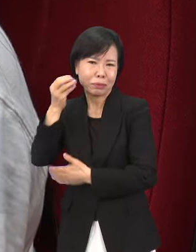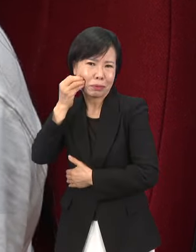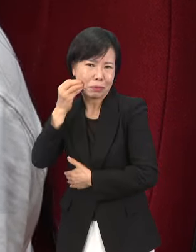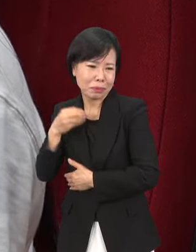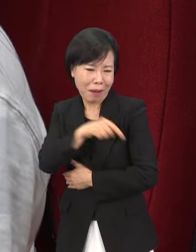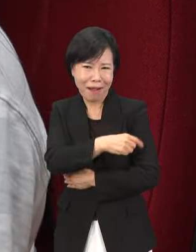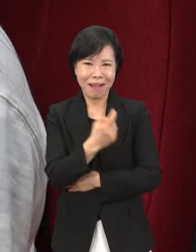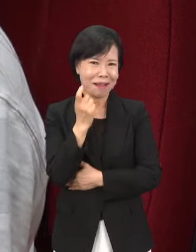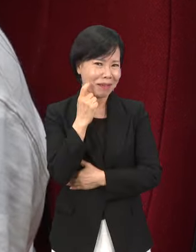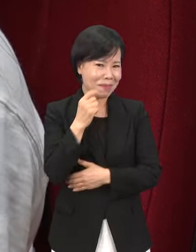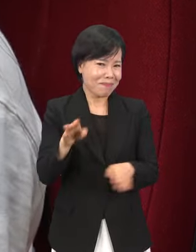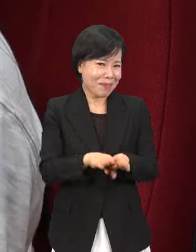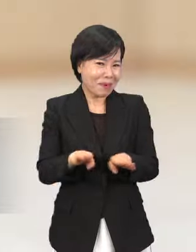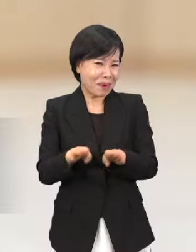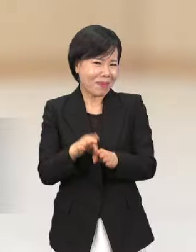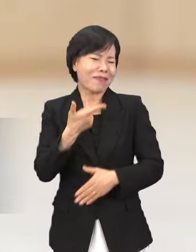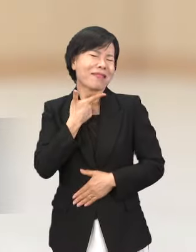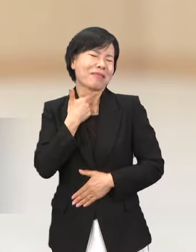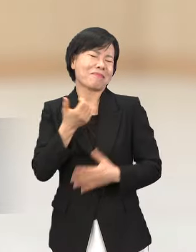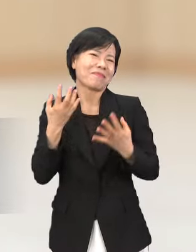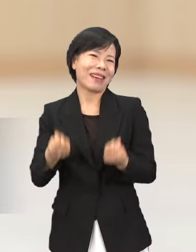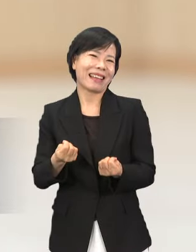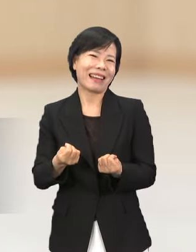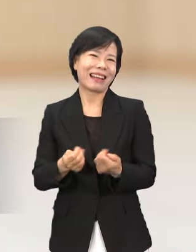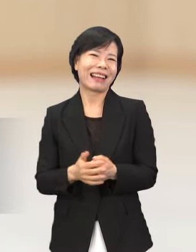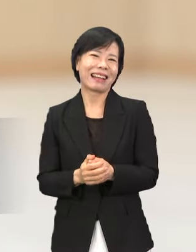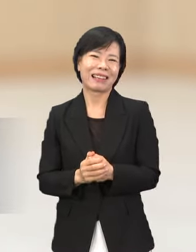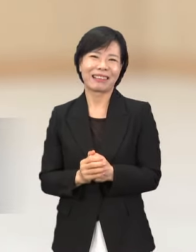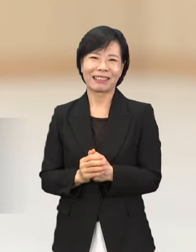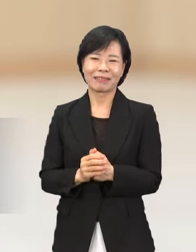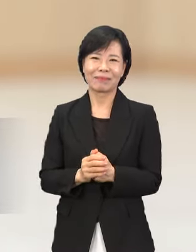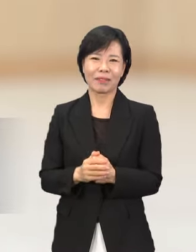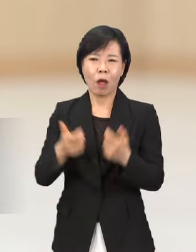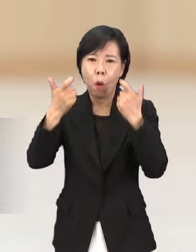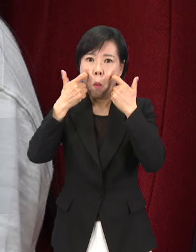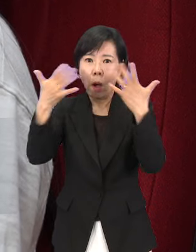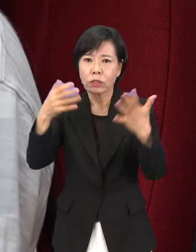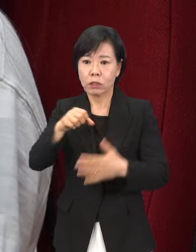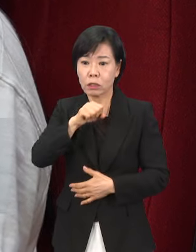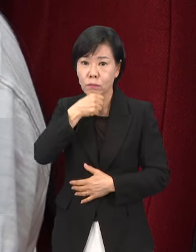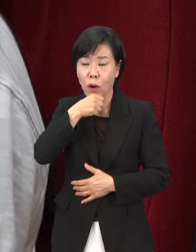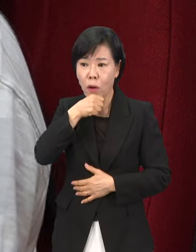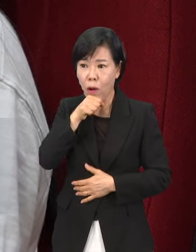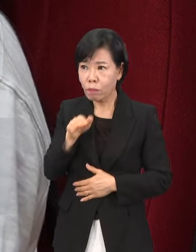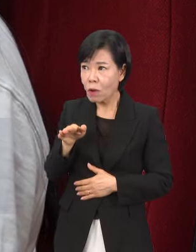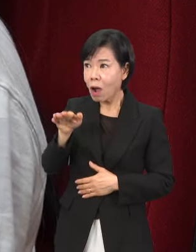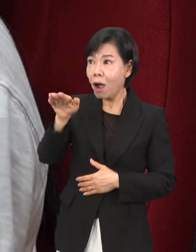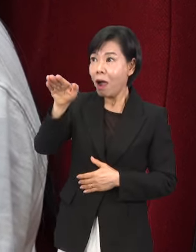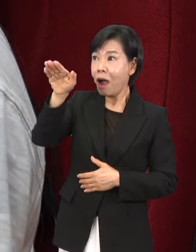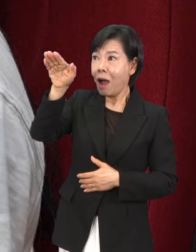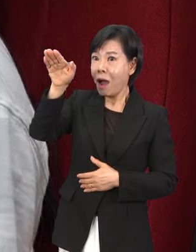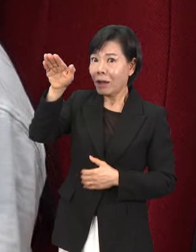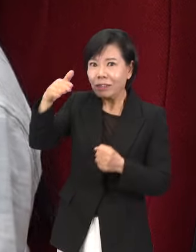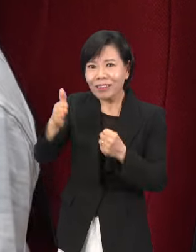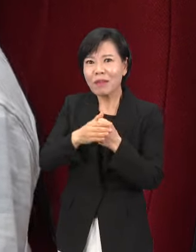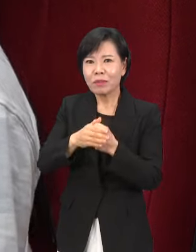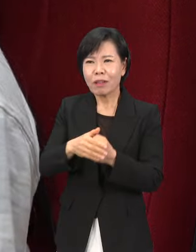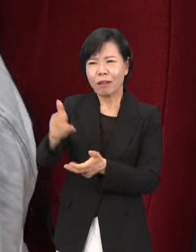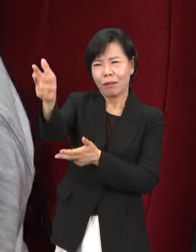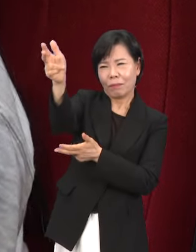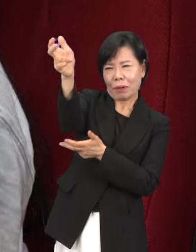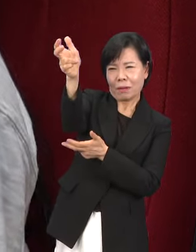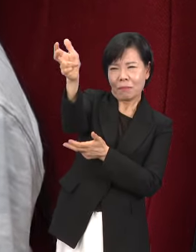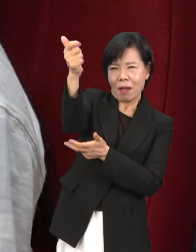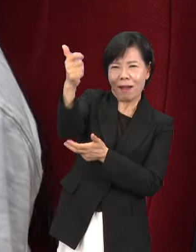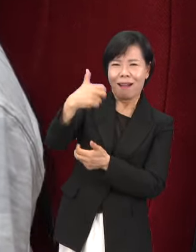부러워서 막 거짓말 치고 막 훈련 빠지고 이랬는데 확실히 성적이 오르면서 이제